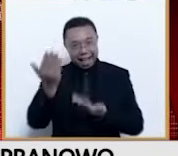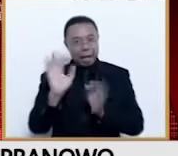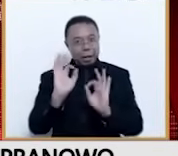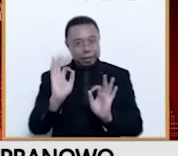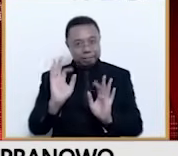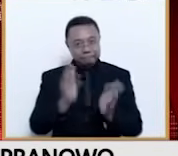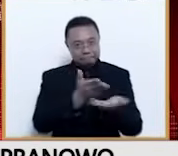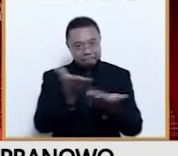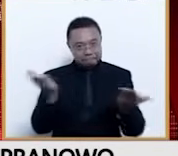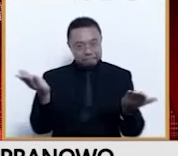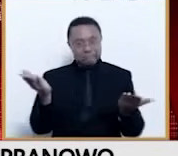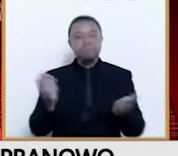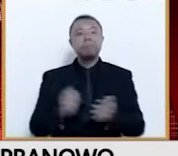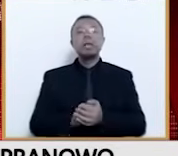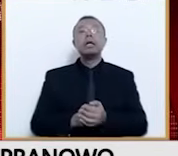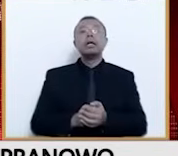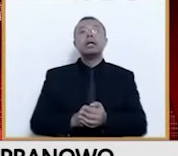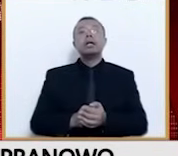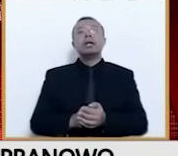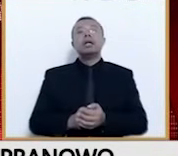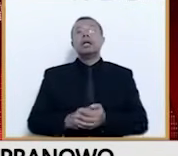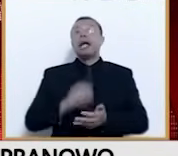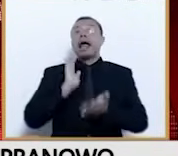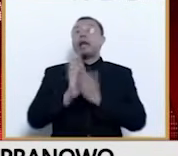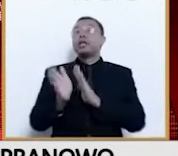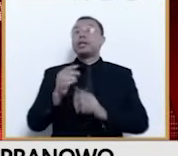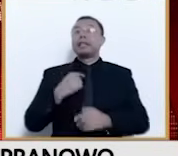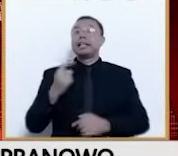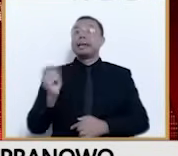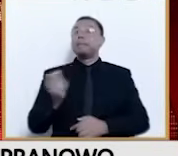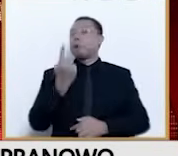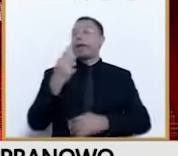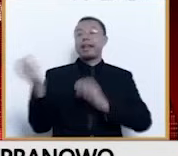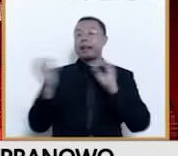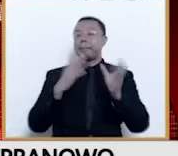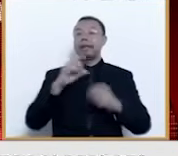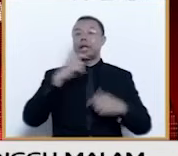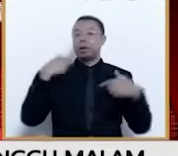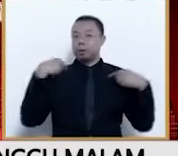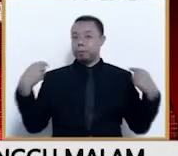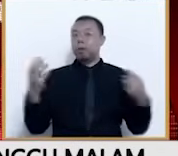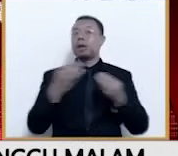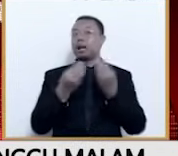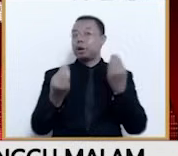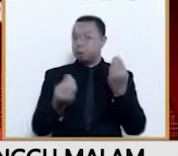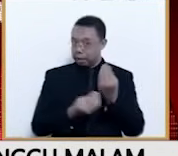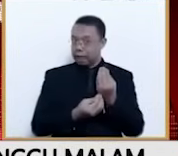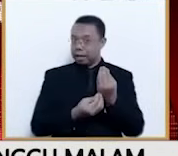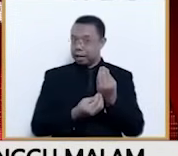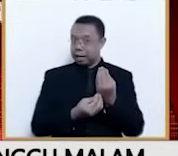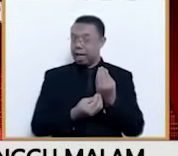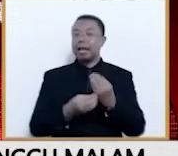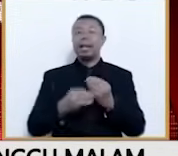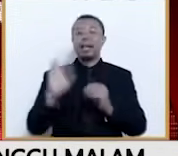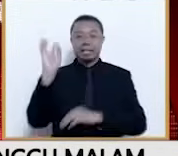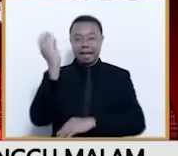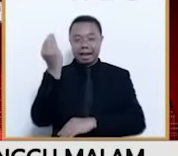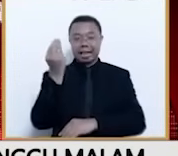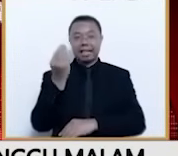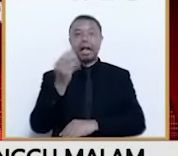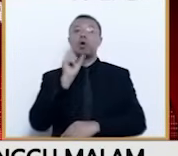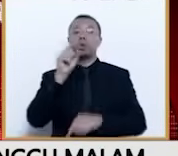untuk semua para pendukung. Dan langsung saja kita akan mulai debat calon gubernur dan calon wakil gubernur DKI